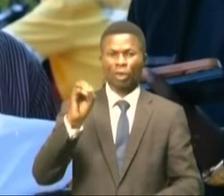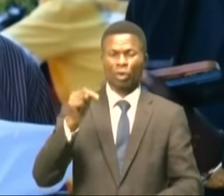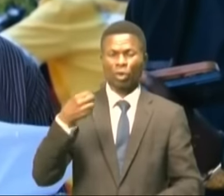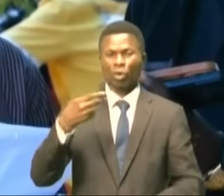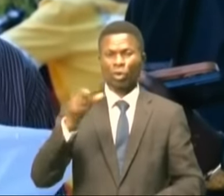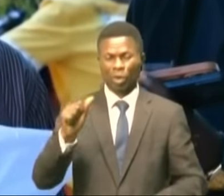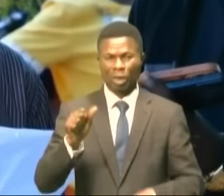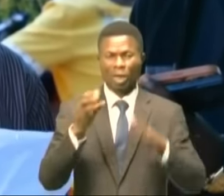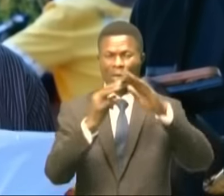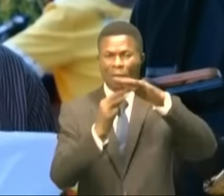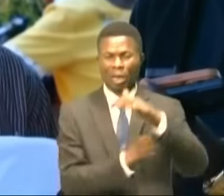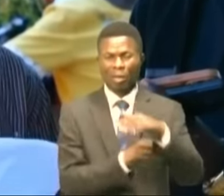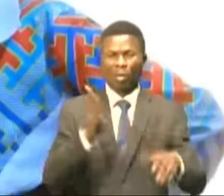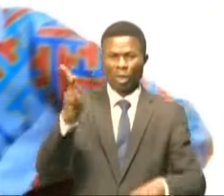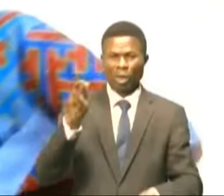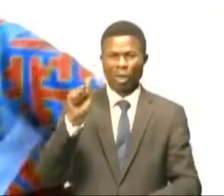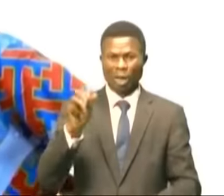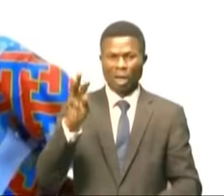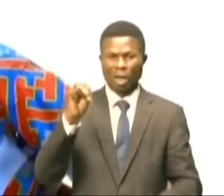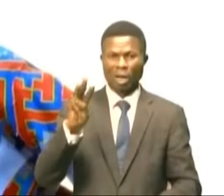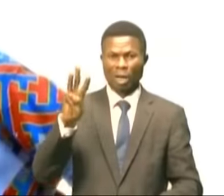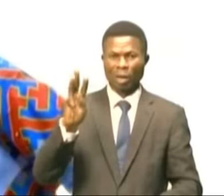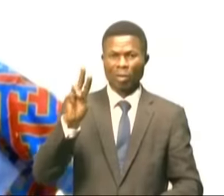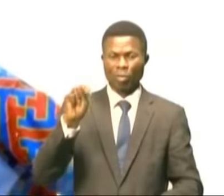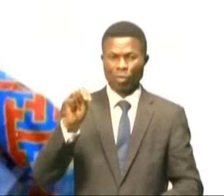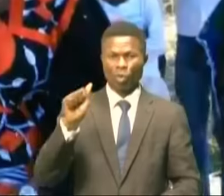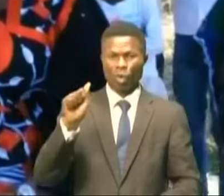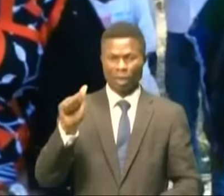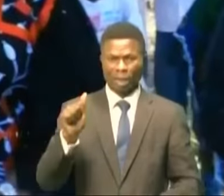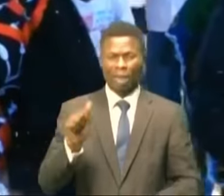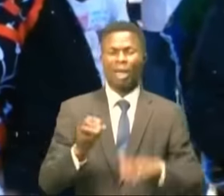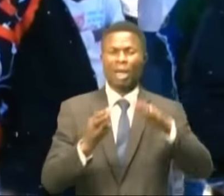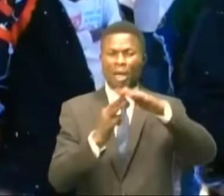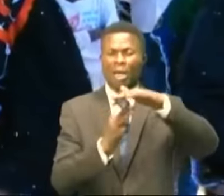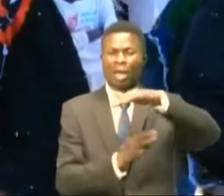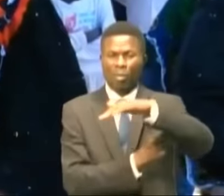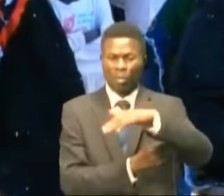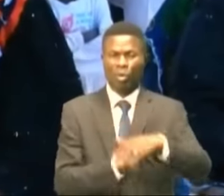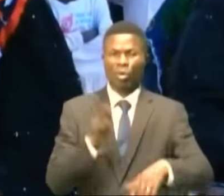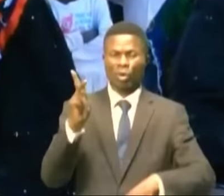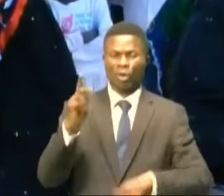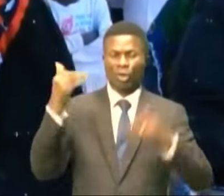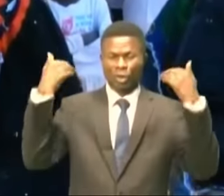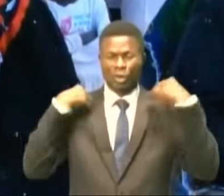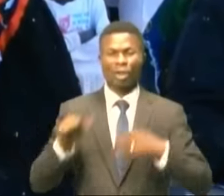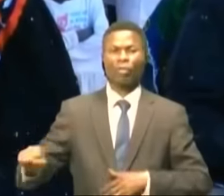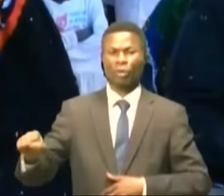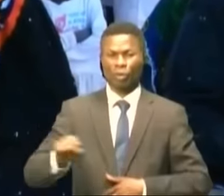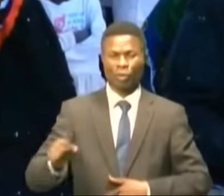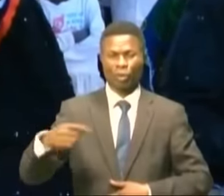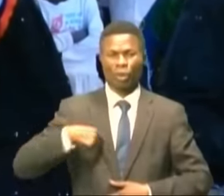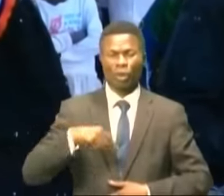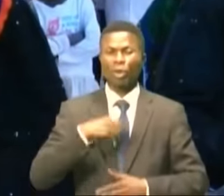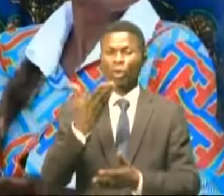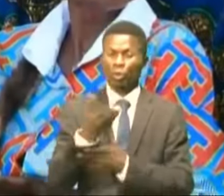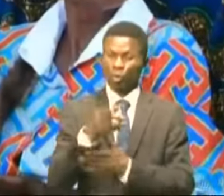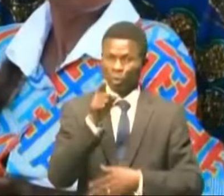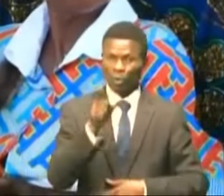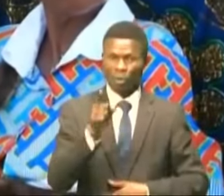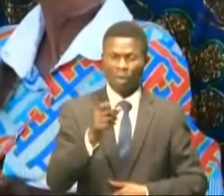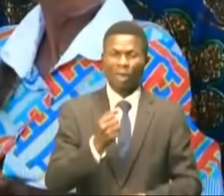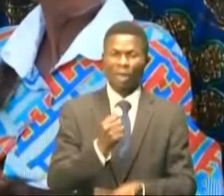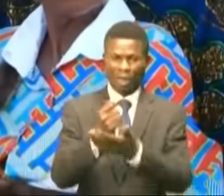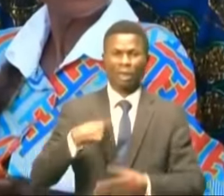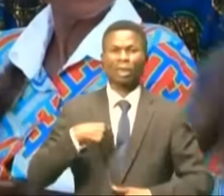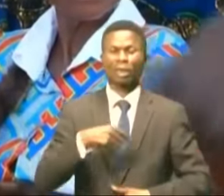de Kamwana, les ponts de Keumba. Chef de secteur, nous vous prions de nous aider